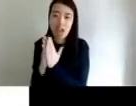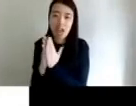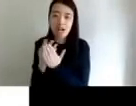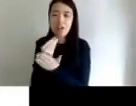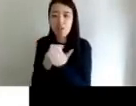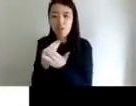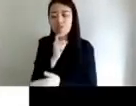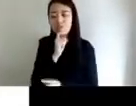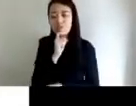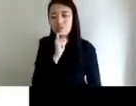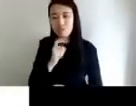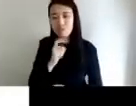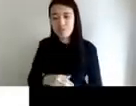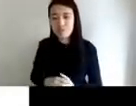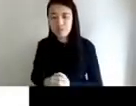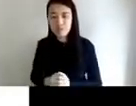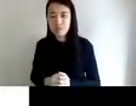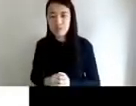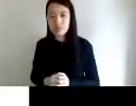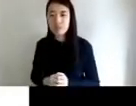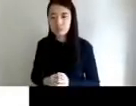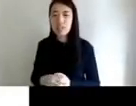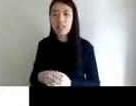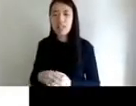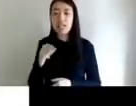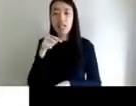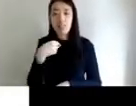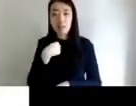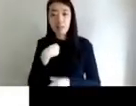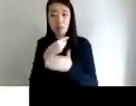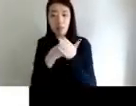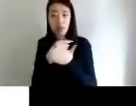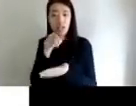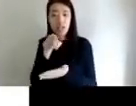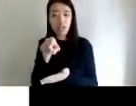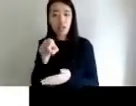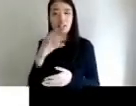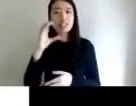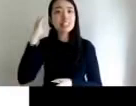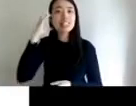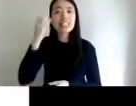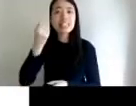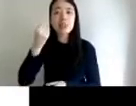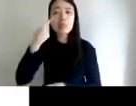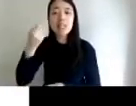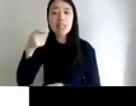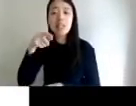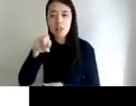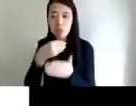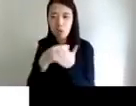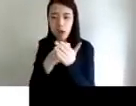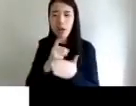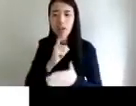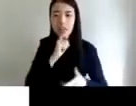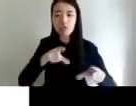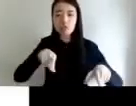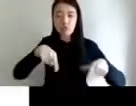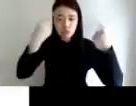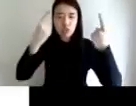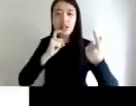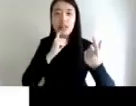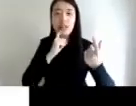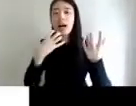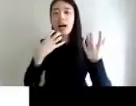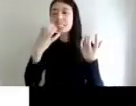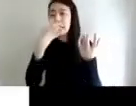係。 咁咧，呢幅畫咧，咁誒有棵樹啦，咁咧有蘋果喺度喎，咁我會好開